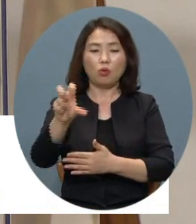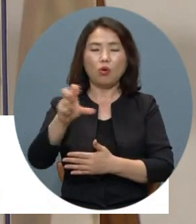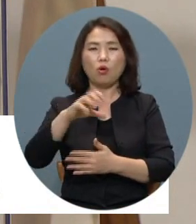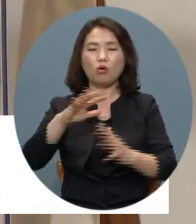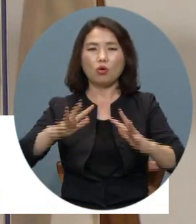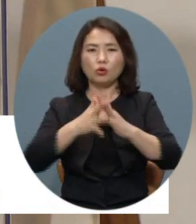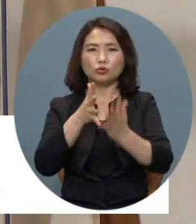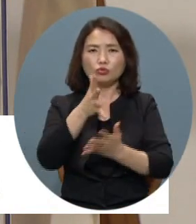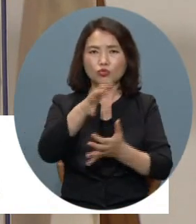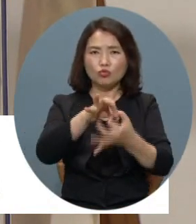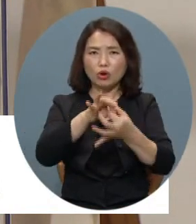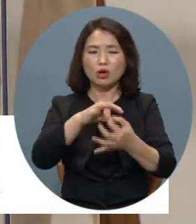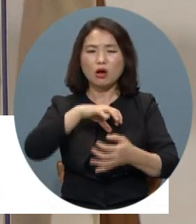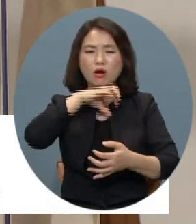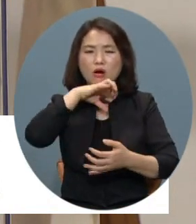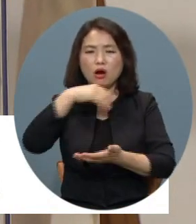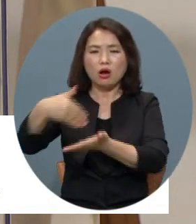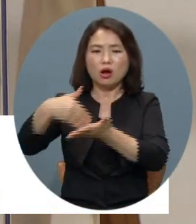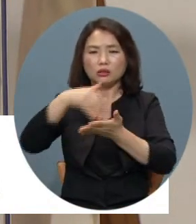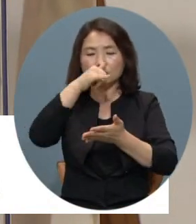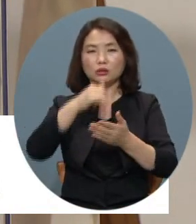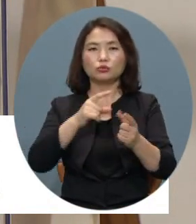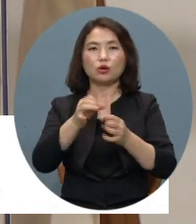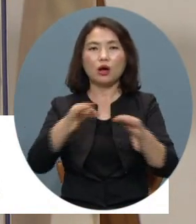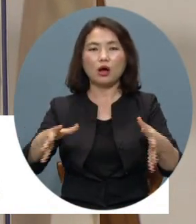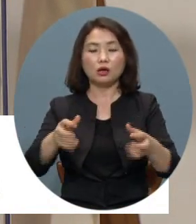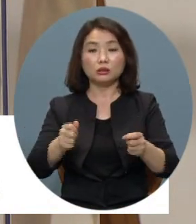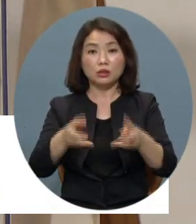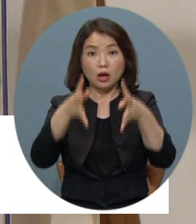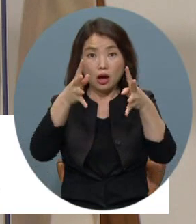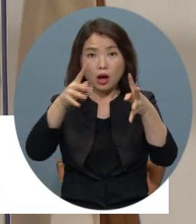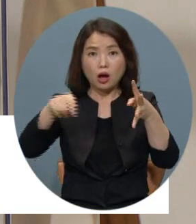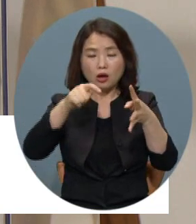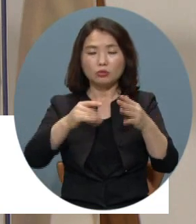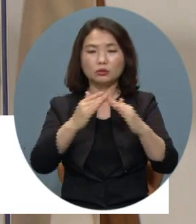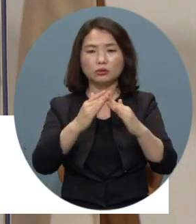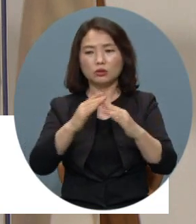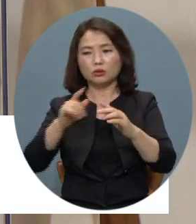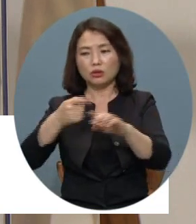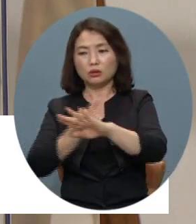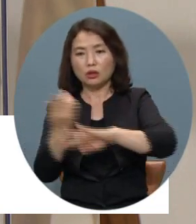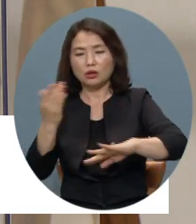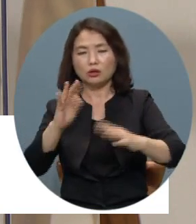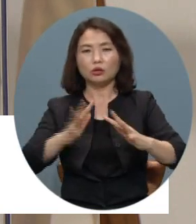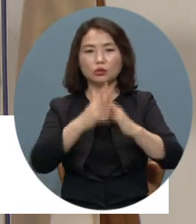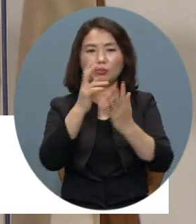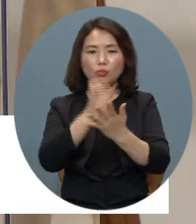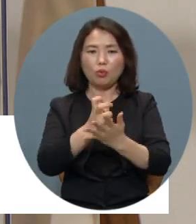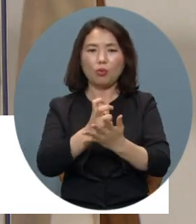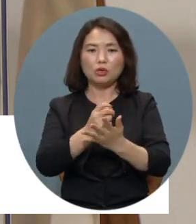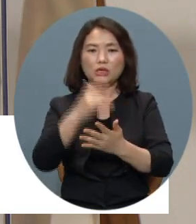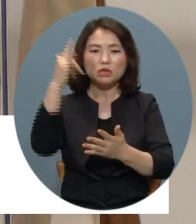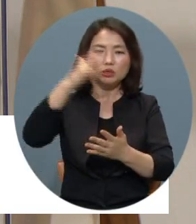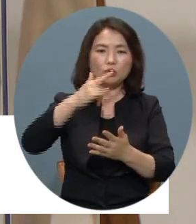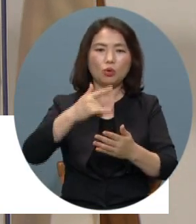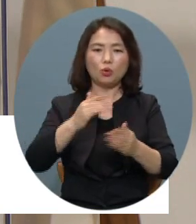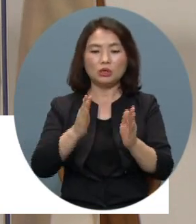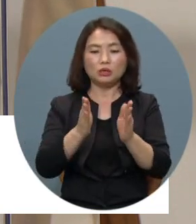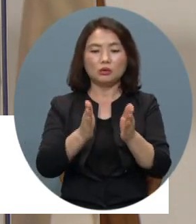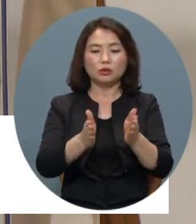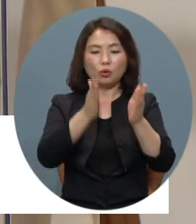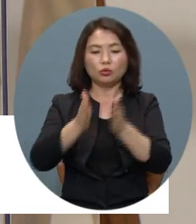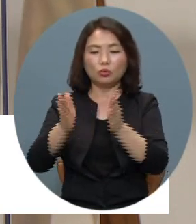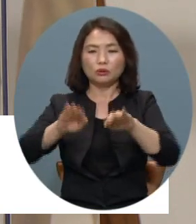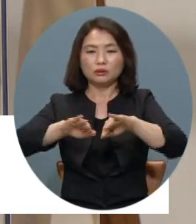민원이 제기되었으며 특히 상업지역 내 주거복합은 주거지역과 달리 건축법에 따른 일조 및 인동 간격이